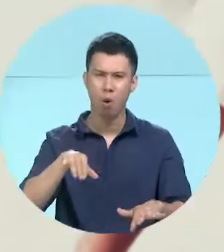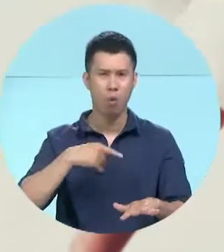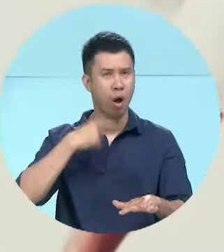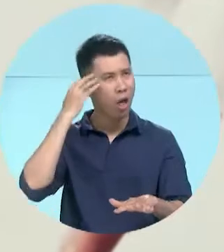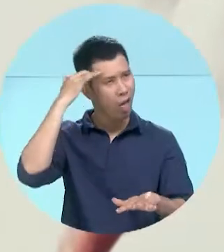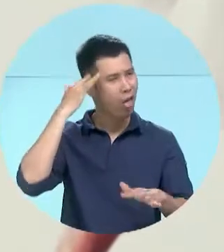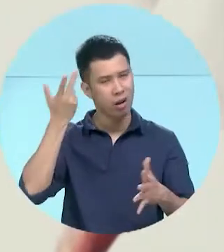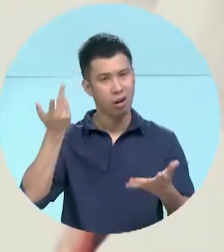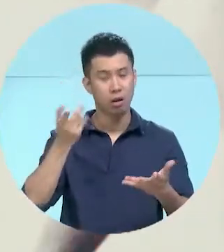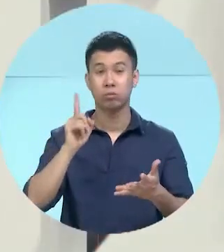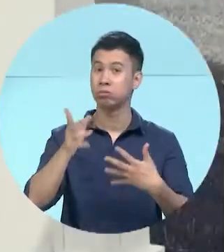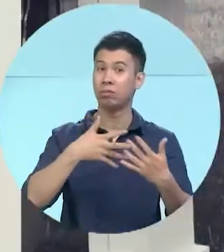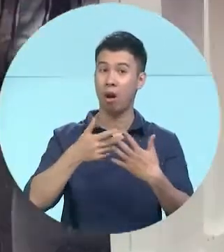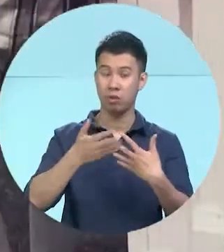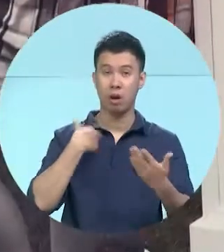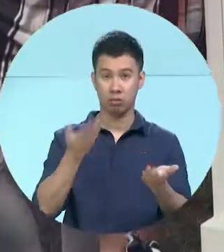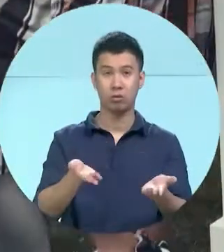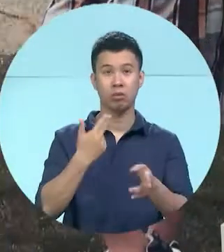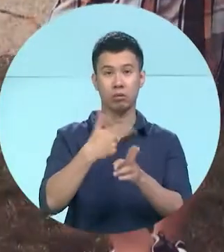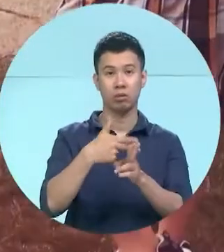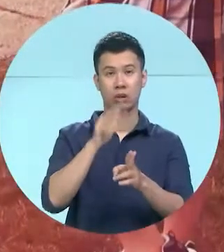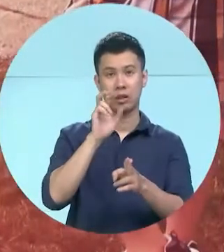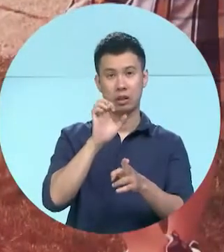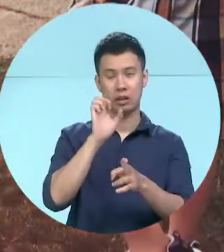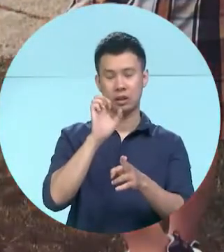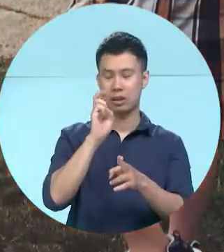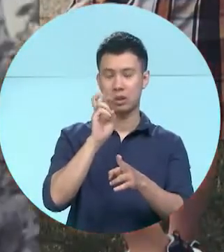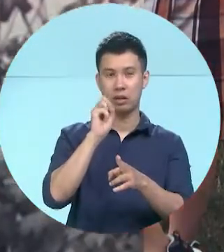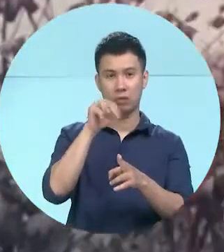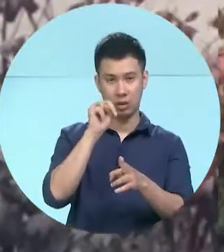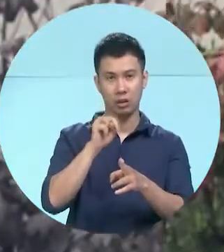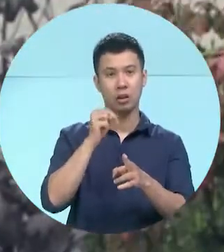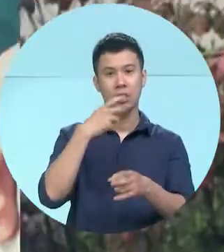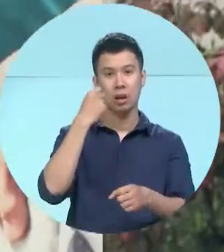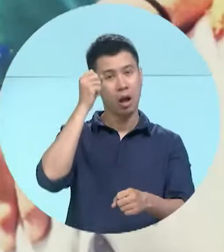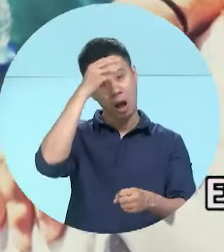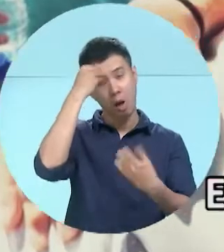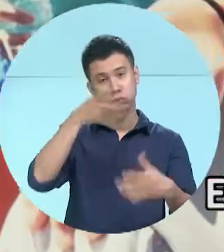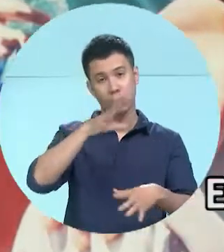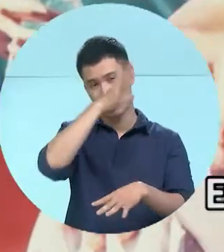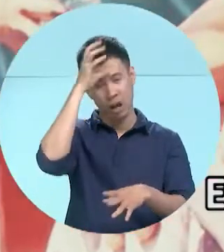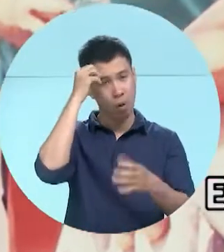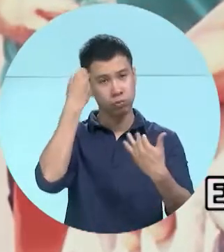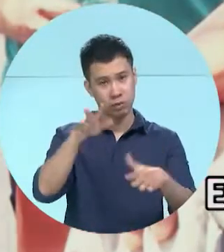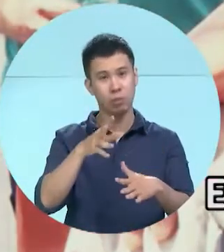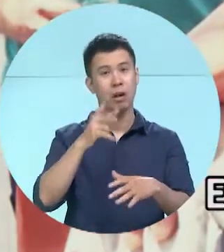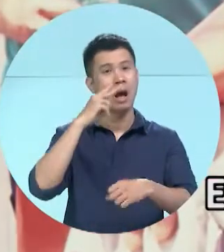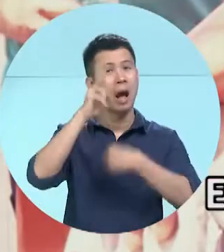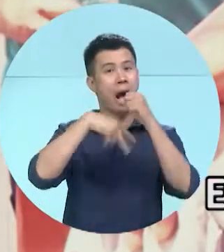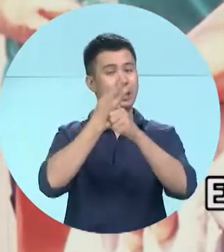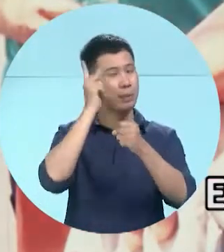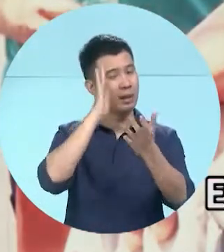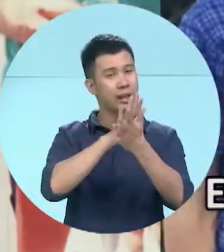tuệ, Evan đã hoàn thành bậc cao đẳng tại một trường nghề ở Mỹ và có 2 năm kinh nghiệm làm việc tại một nhà hàng. Bước vào lứa tuổi trưởng